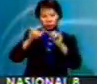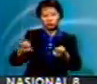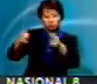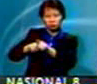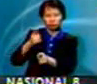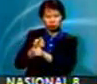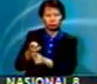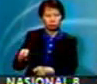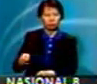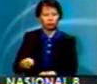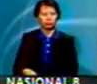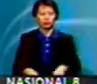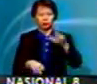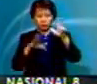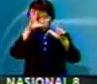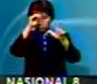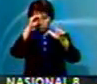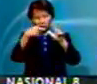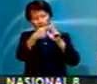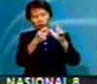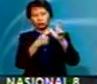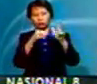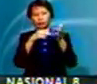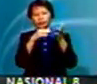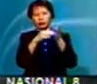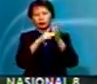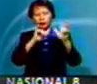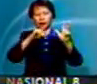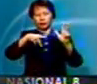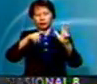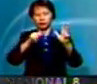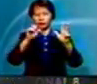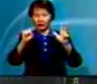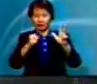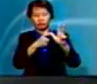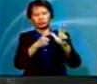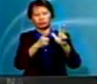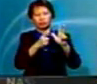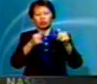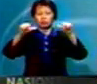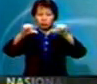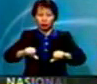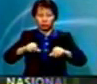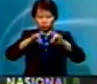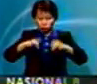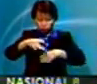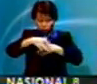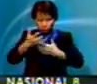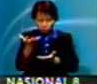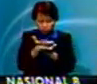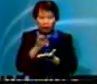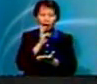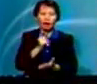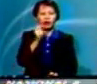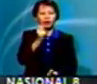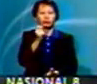kejadian tersebut. 3 lelaki termasuk seorang pelajar institusi pengajian tinggi swasta IPTS gagal ujian awal saringan air